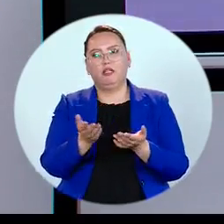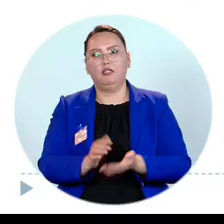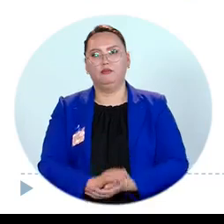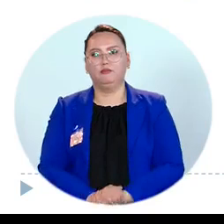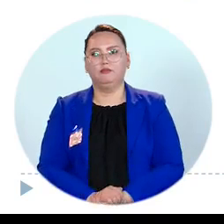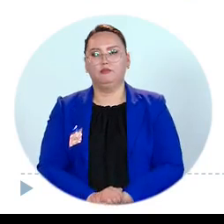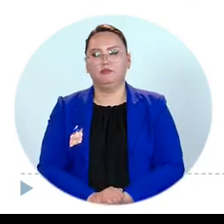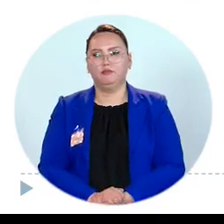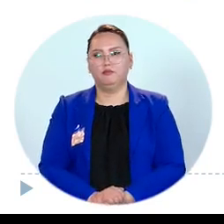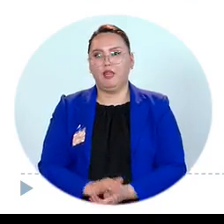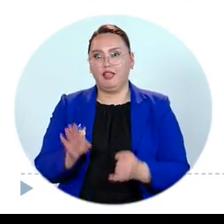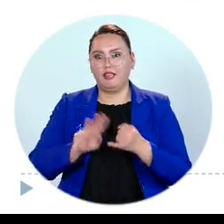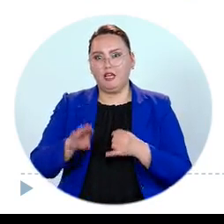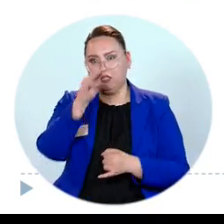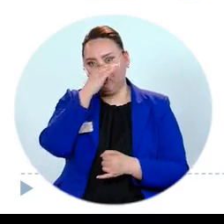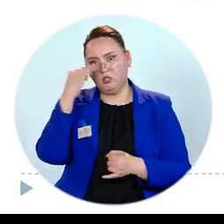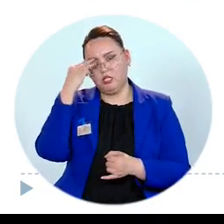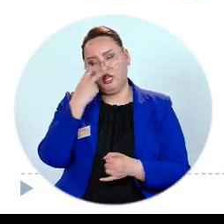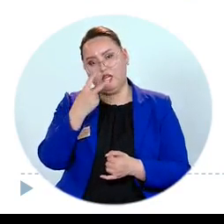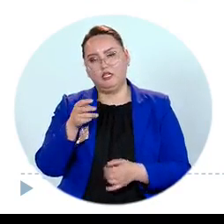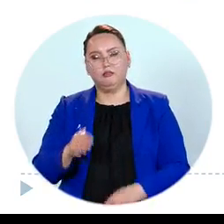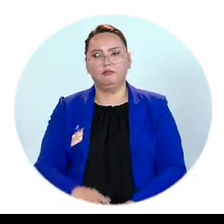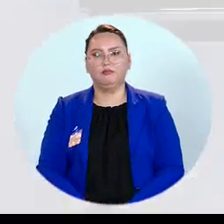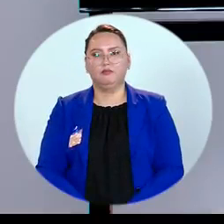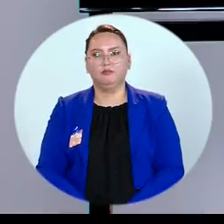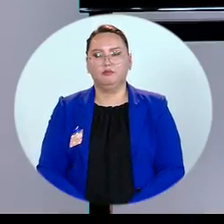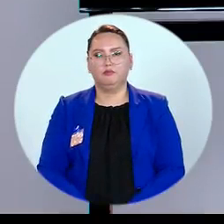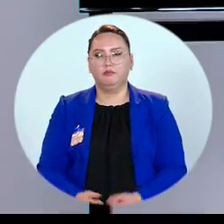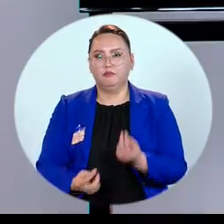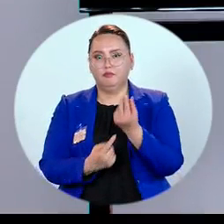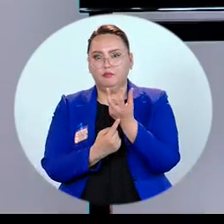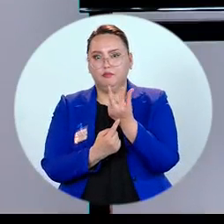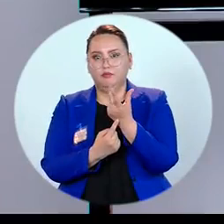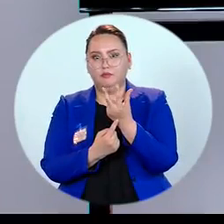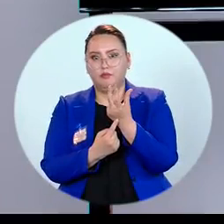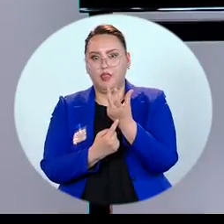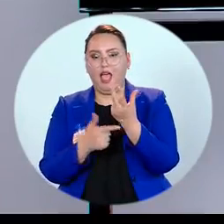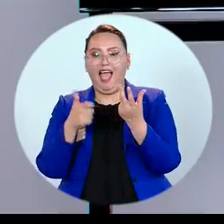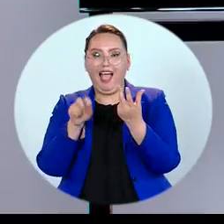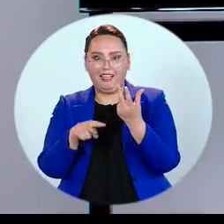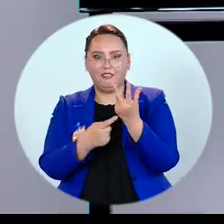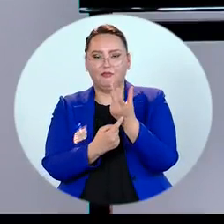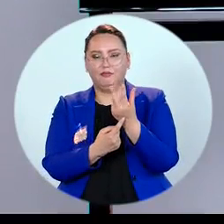སེང གལ